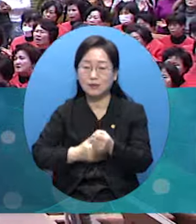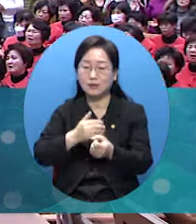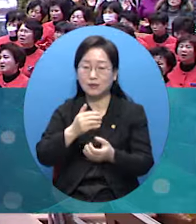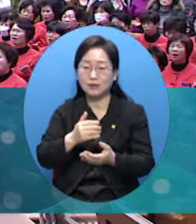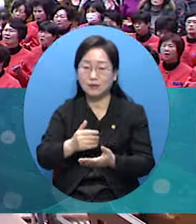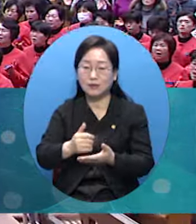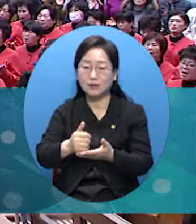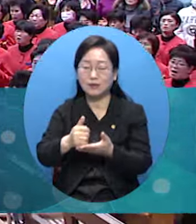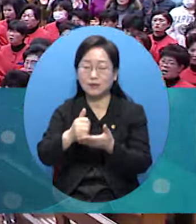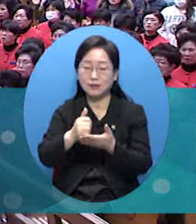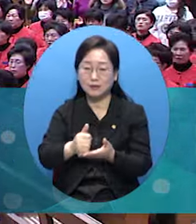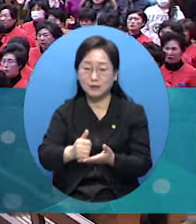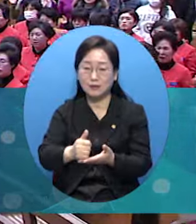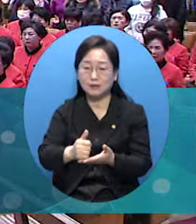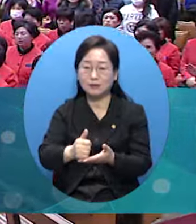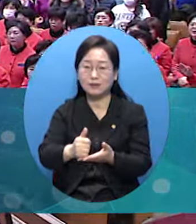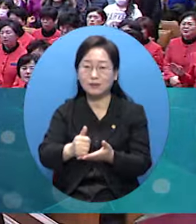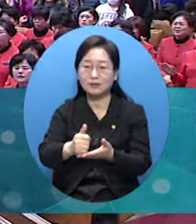좋으신